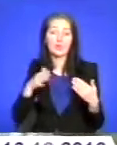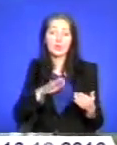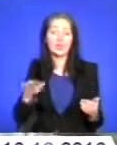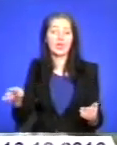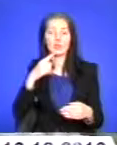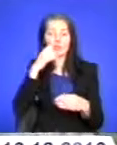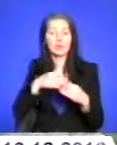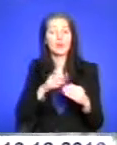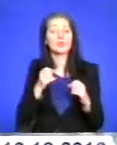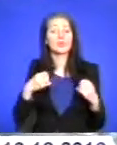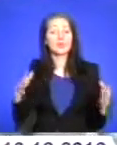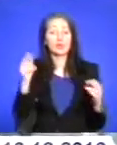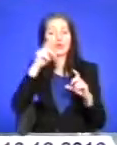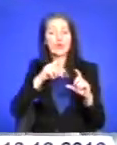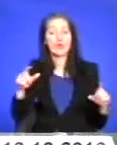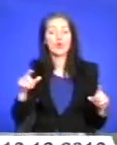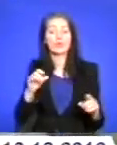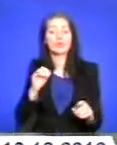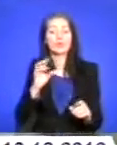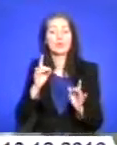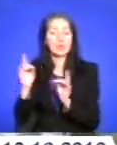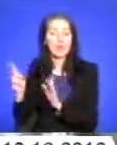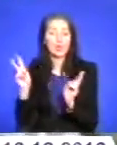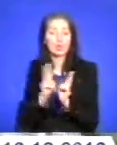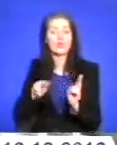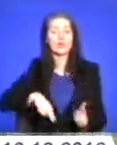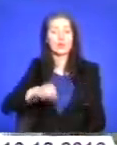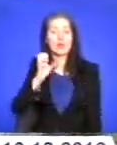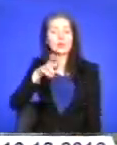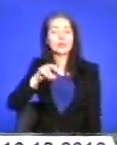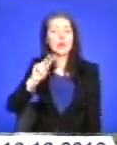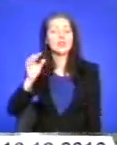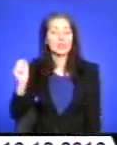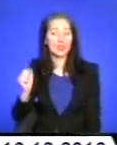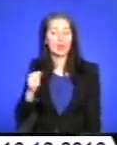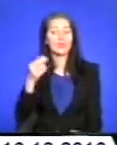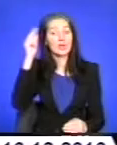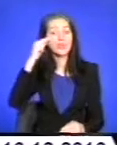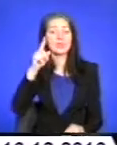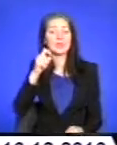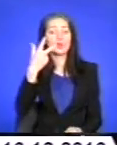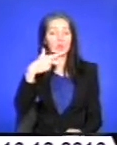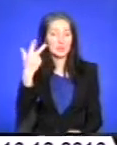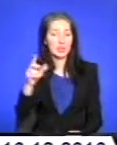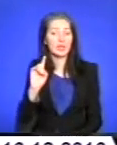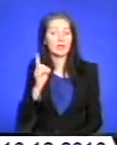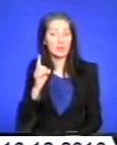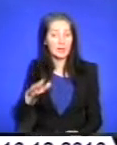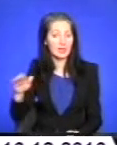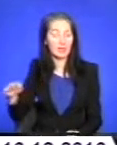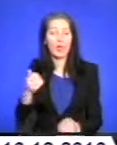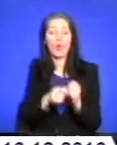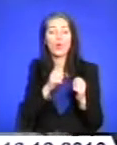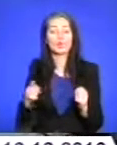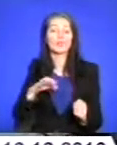В школі-інтернаті, зі слів директора Івана Смачила, навчаються 133 дитини. Кожен вихованець потребує особливої уваги,